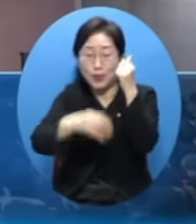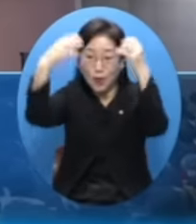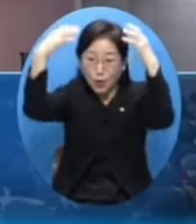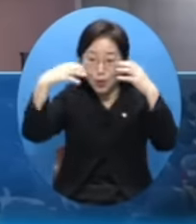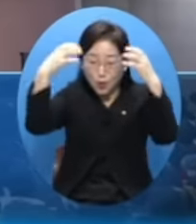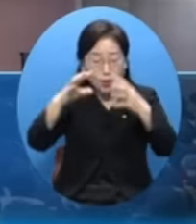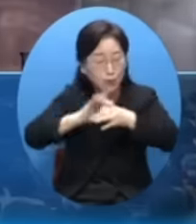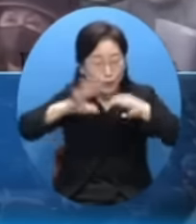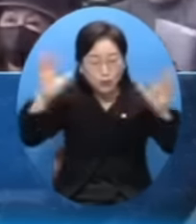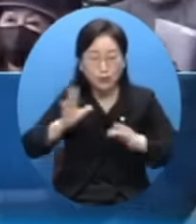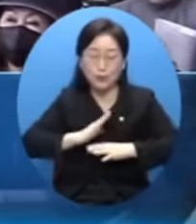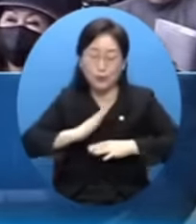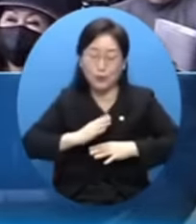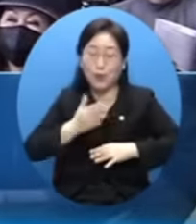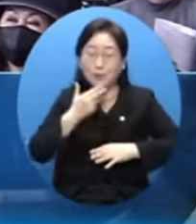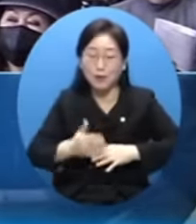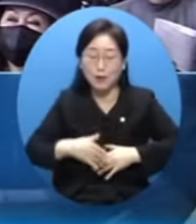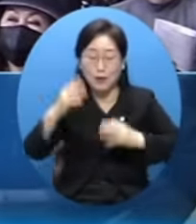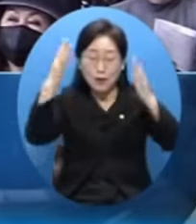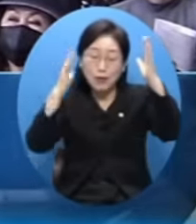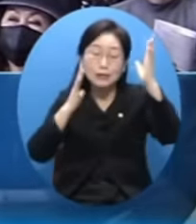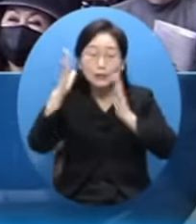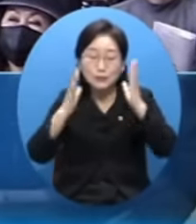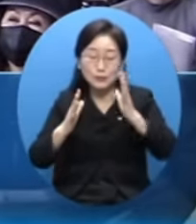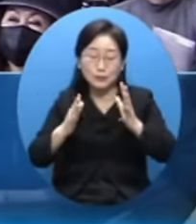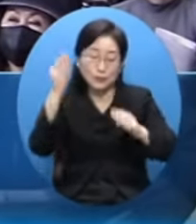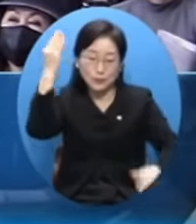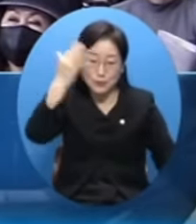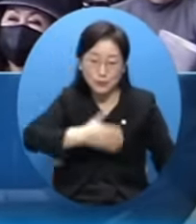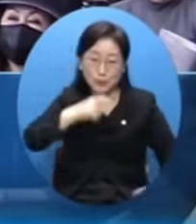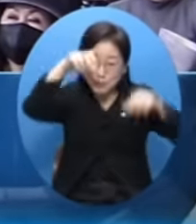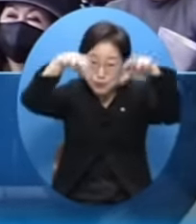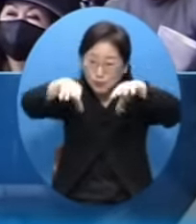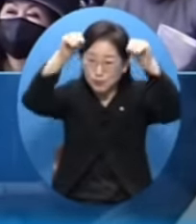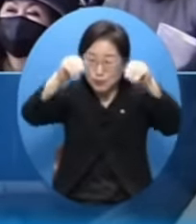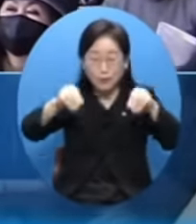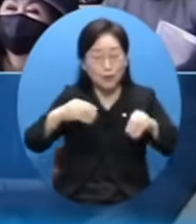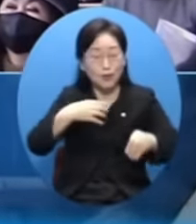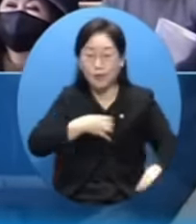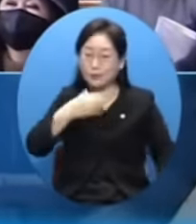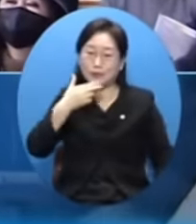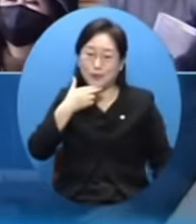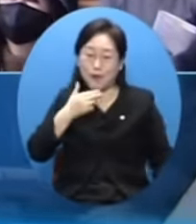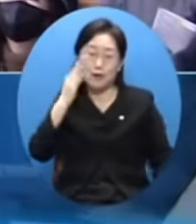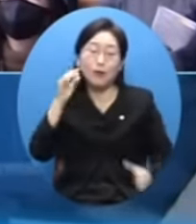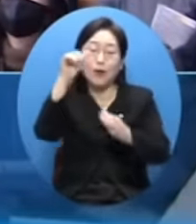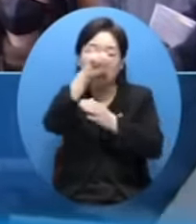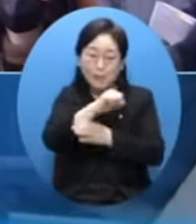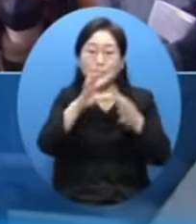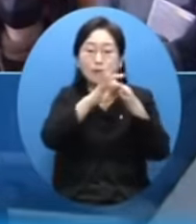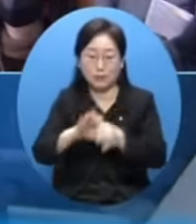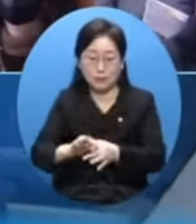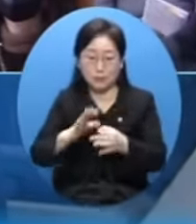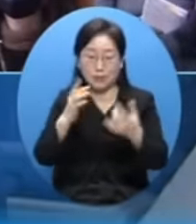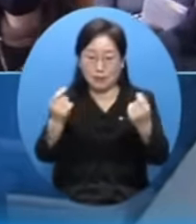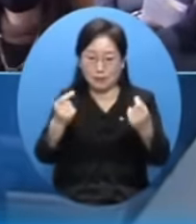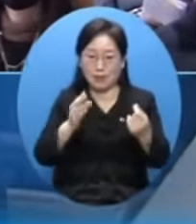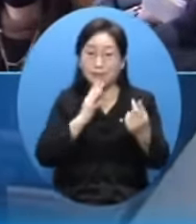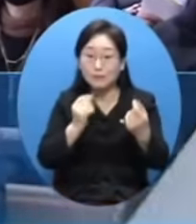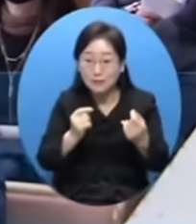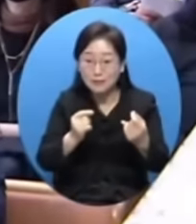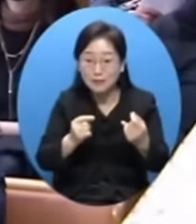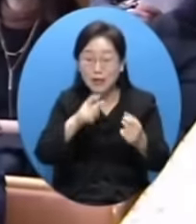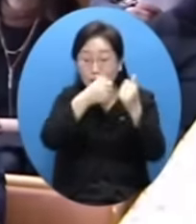그이 청청하며 가는 해도 걱정이 없고 결실이 그치 아니함 같으리라 아멘